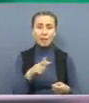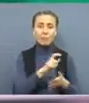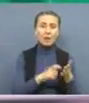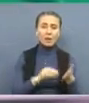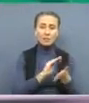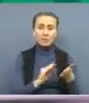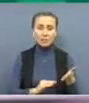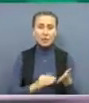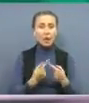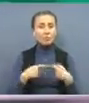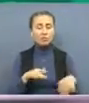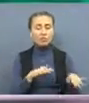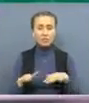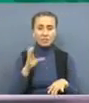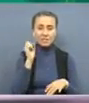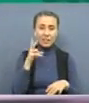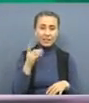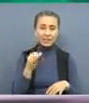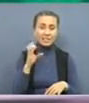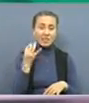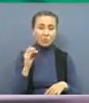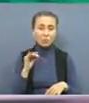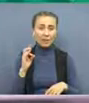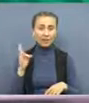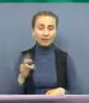поэта-писателя, общественного деятеля Сакена Сейфуллина.